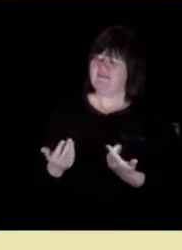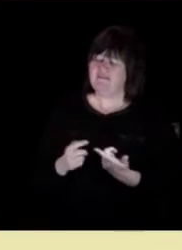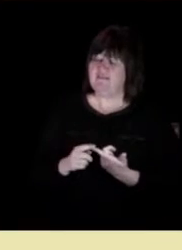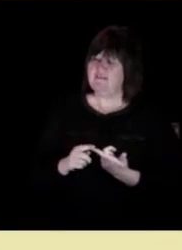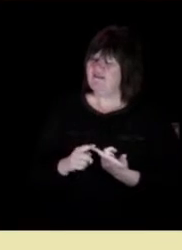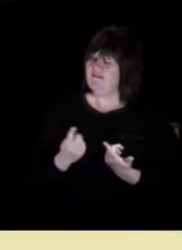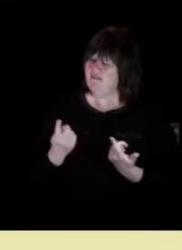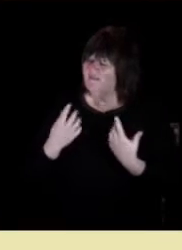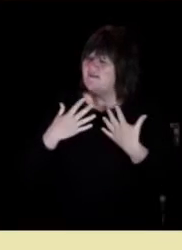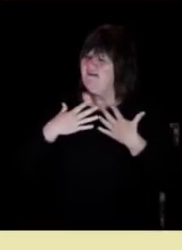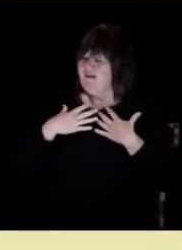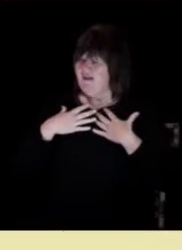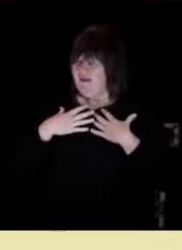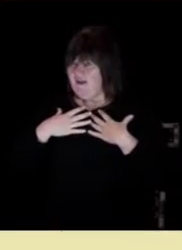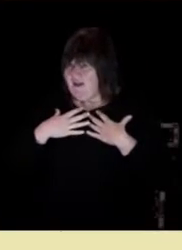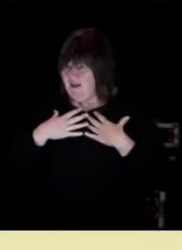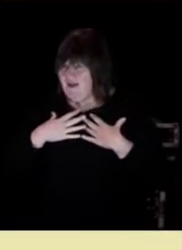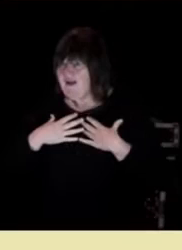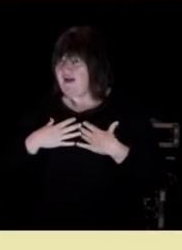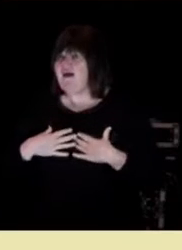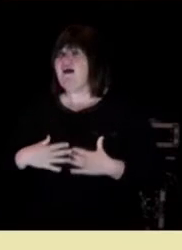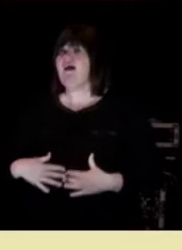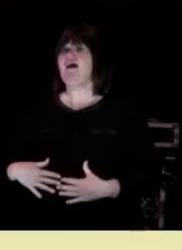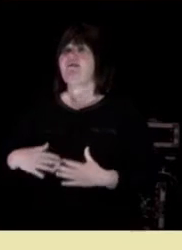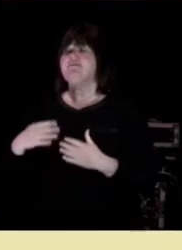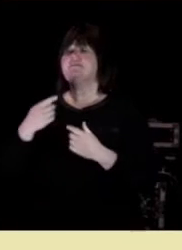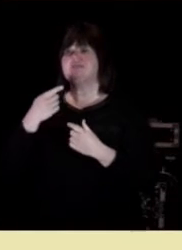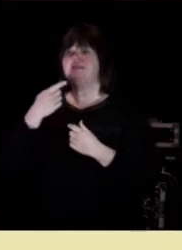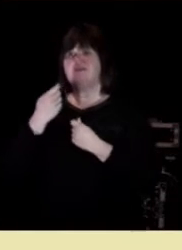Gjør helse til koeffisienten,